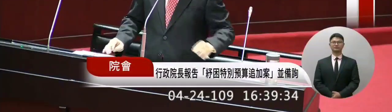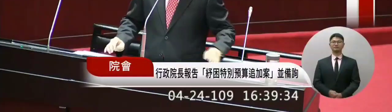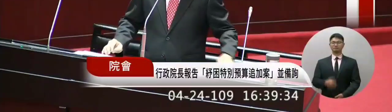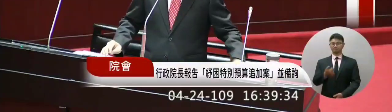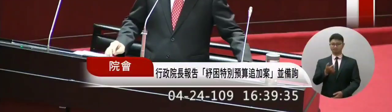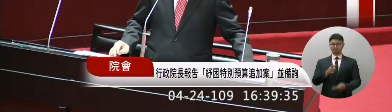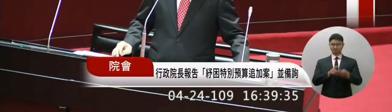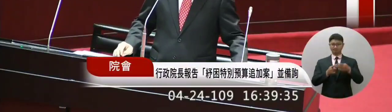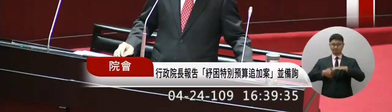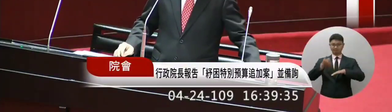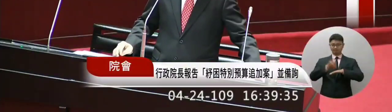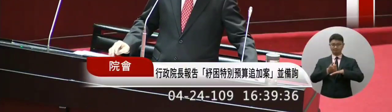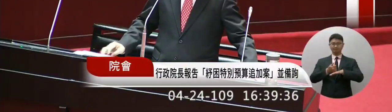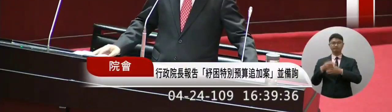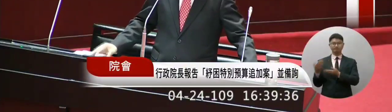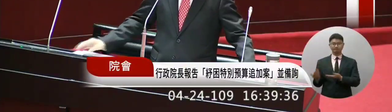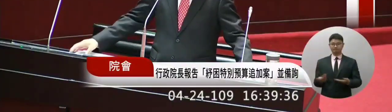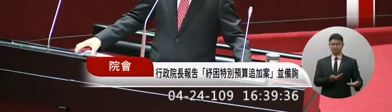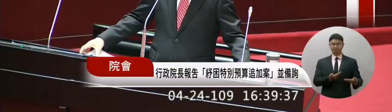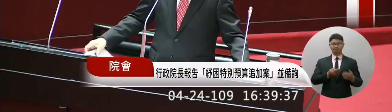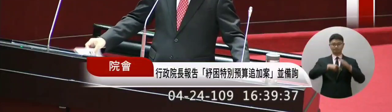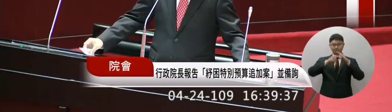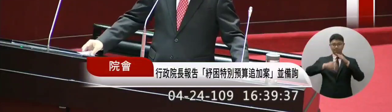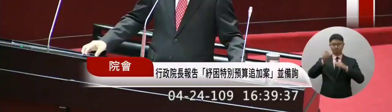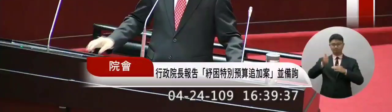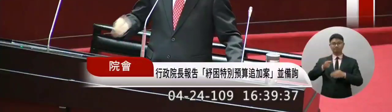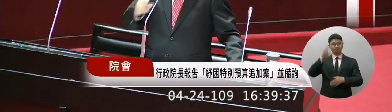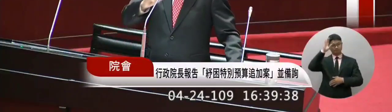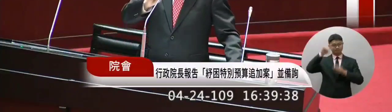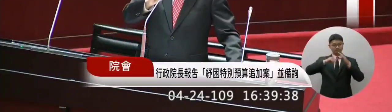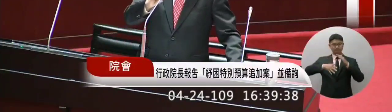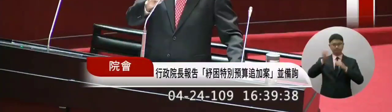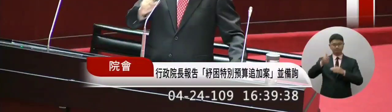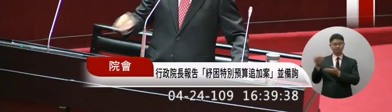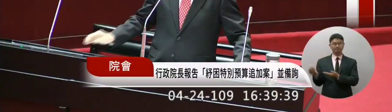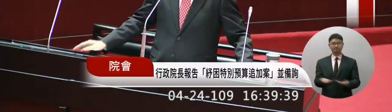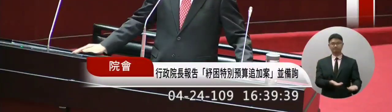谢谢主席，请院长。 苏院长，请。